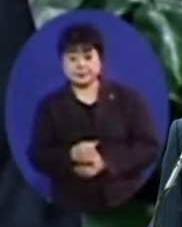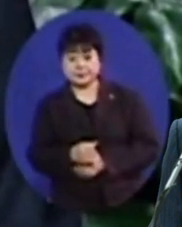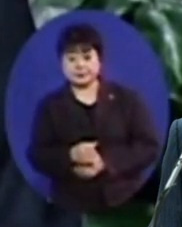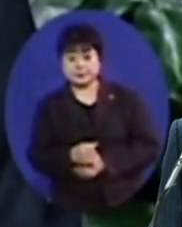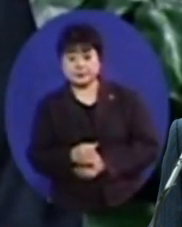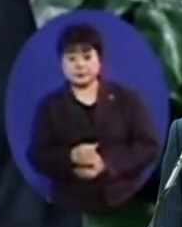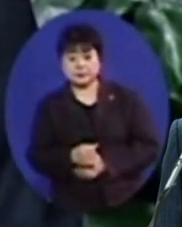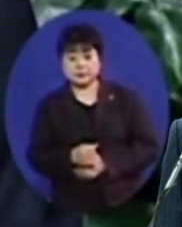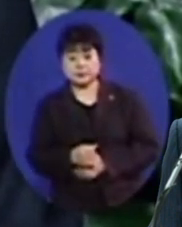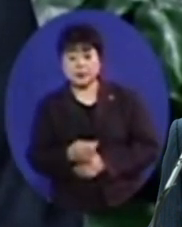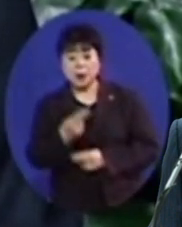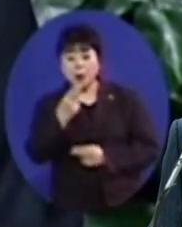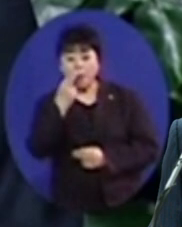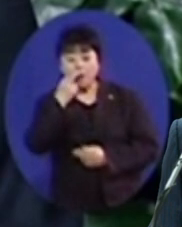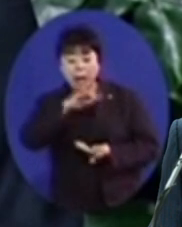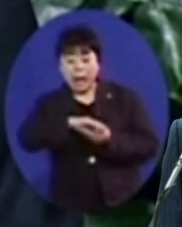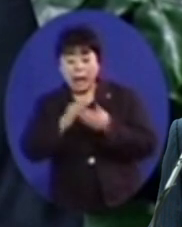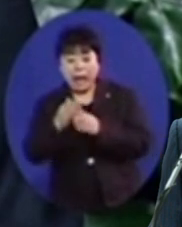초립동이